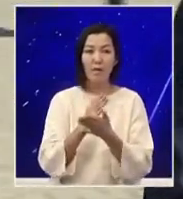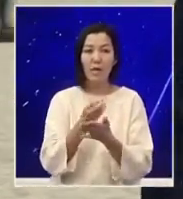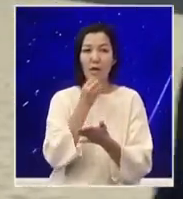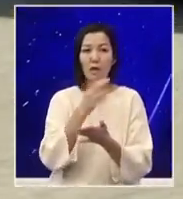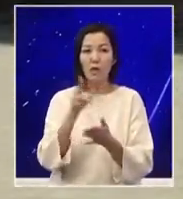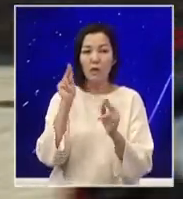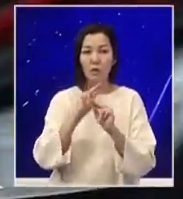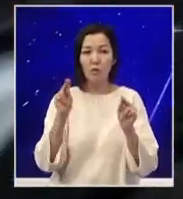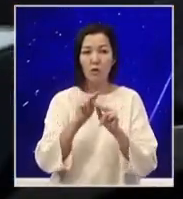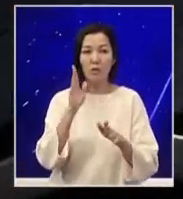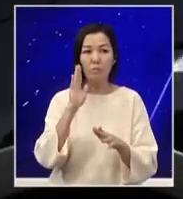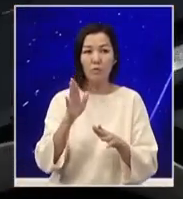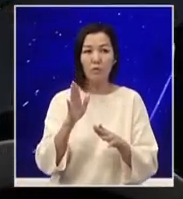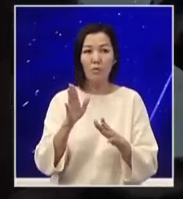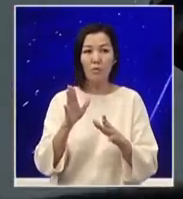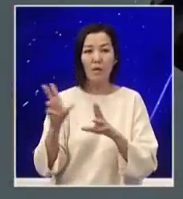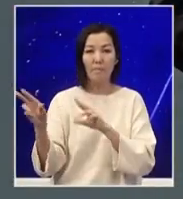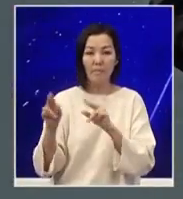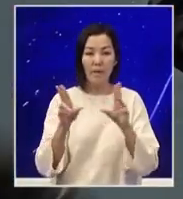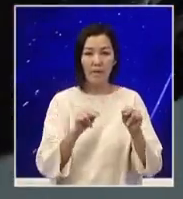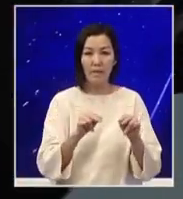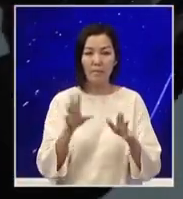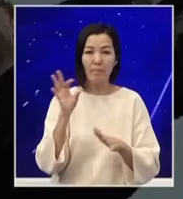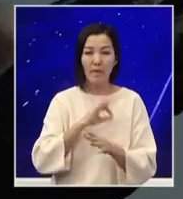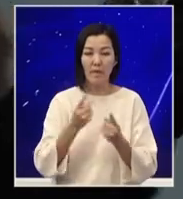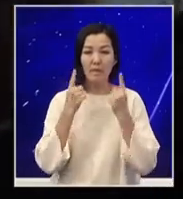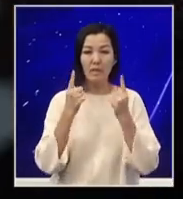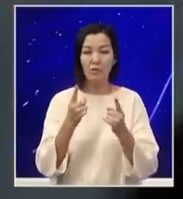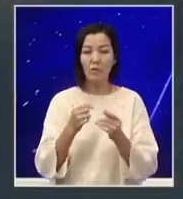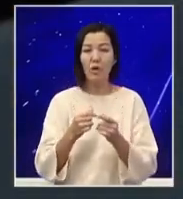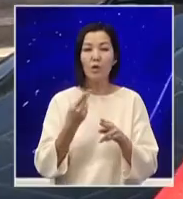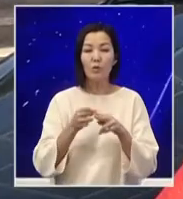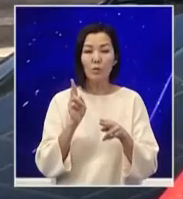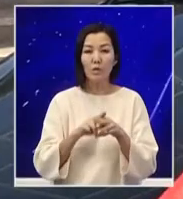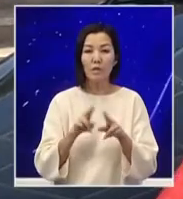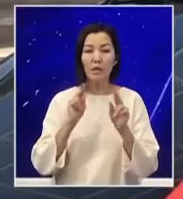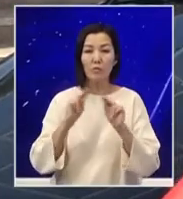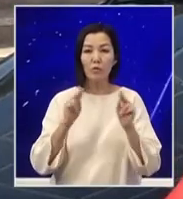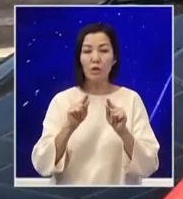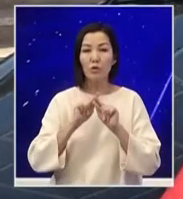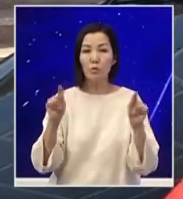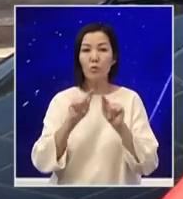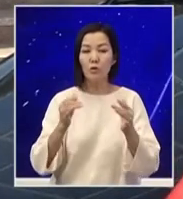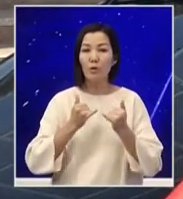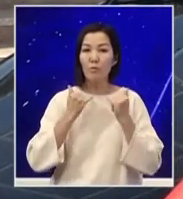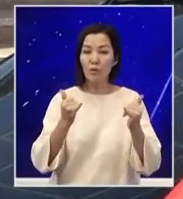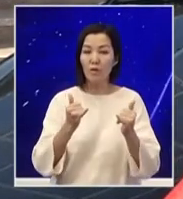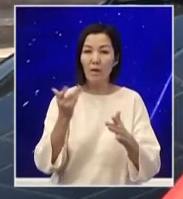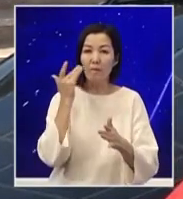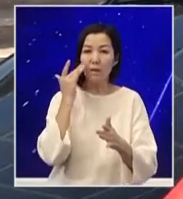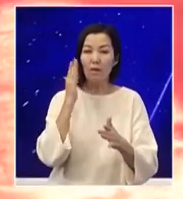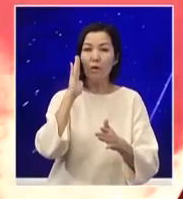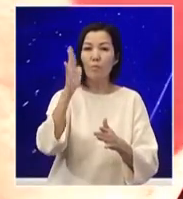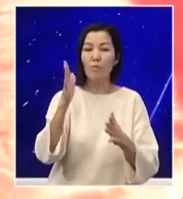кездессе, сол бақыт. Оның қоғамға келер пайдасы да зор дейді ардагер ұстаздар. Сондықтан да ұстазды ұлықтап мәртебесін көтерсек,